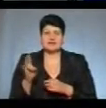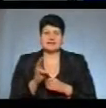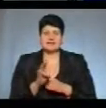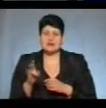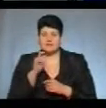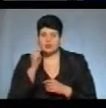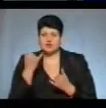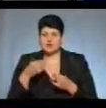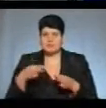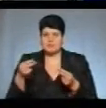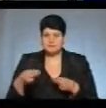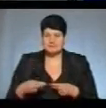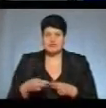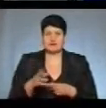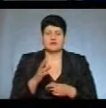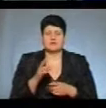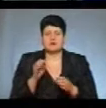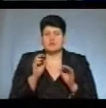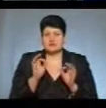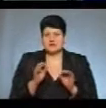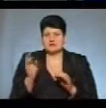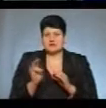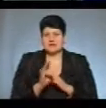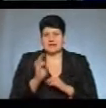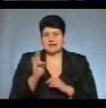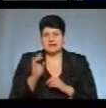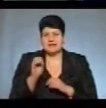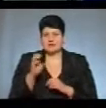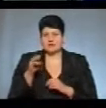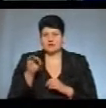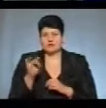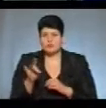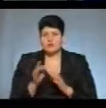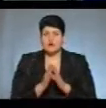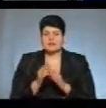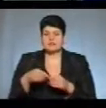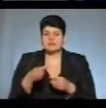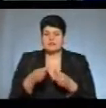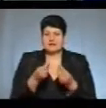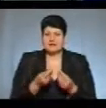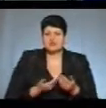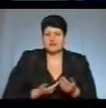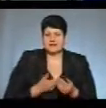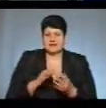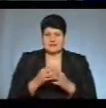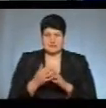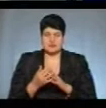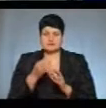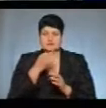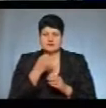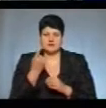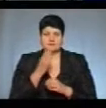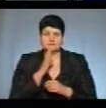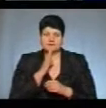підписав архієпископ Тернопільський і Кременецький Православної церкви України Нестор. Прохання про це подали жителі села. Як повідомила одна із них